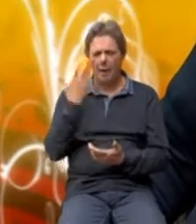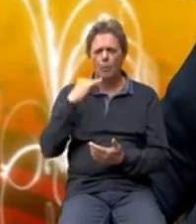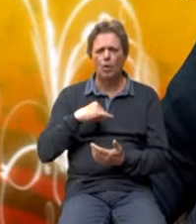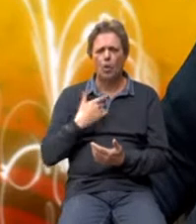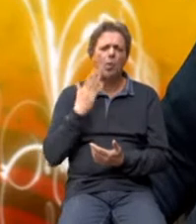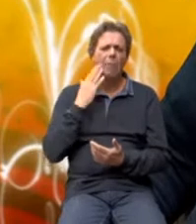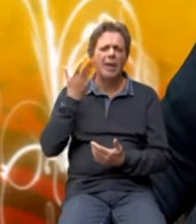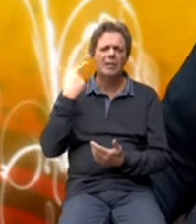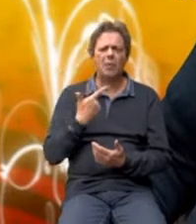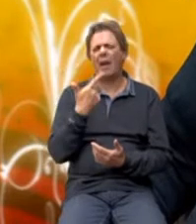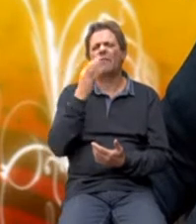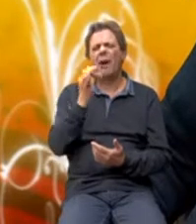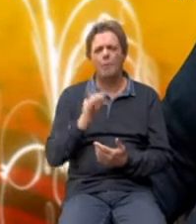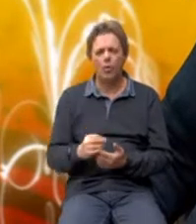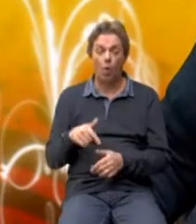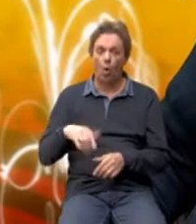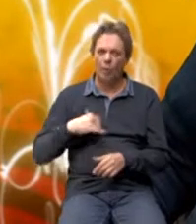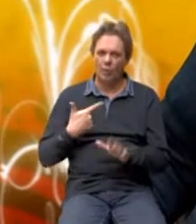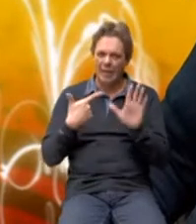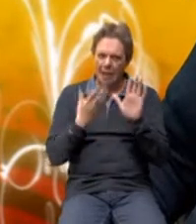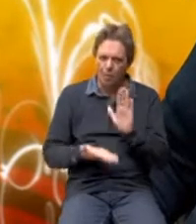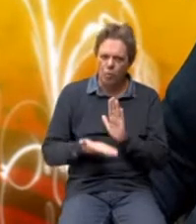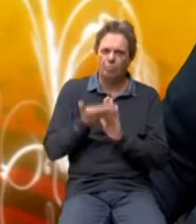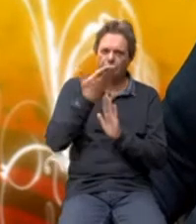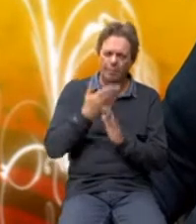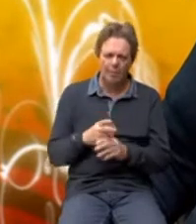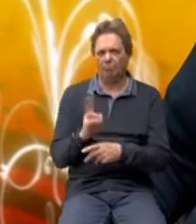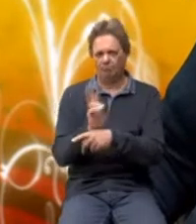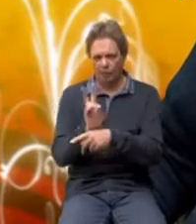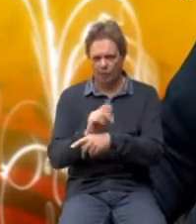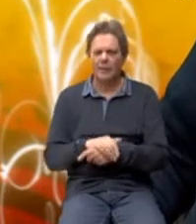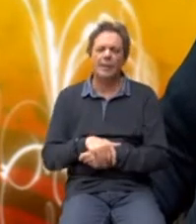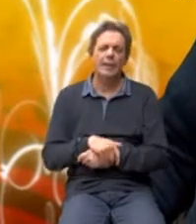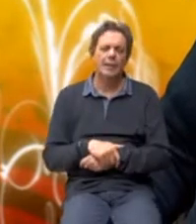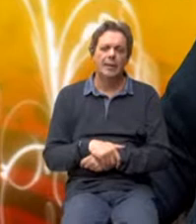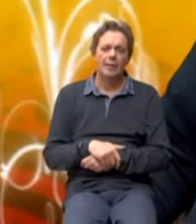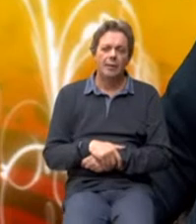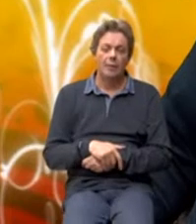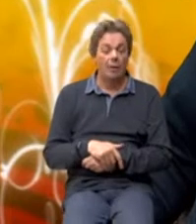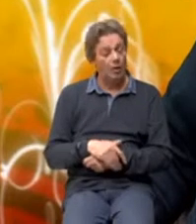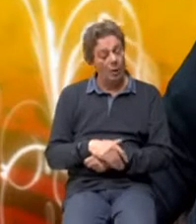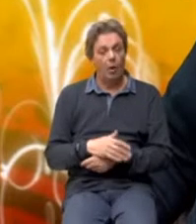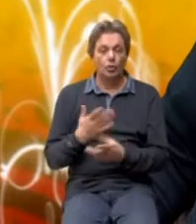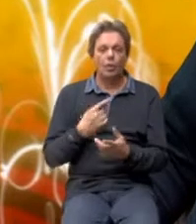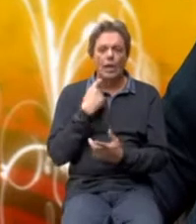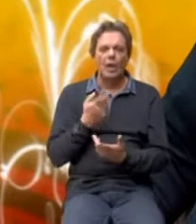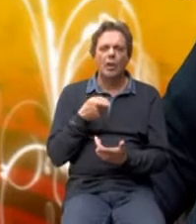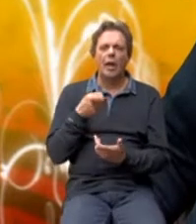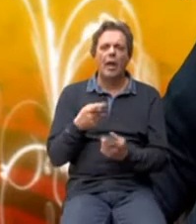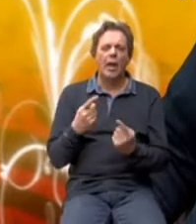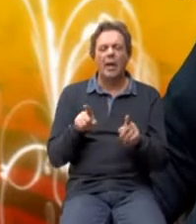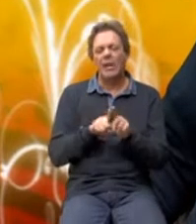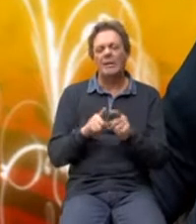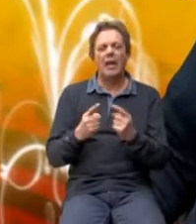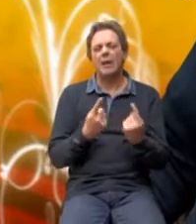Americi bio neki 2%, ove godine 7% u prvim kvartalima godine, što se kaže da je takva ista